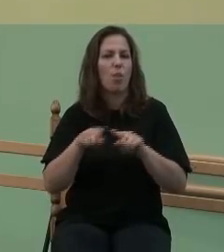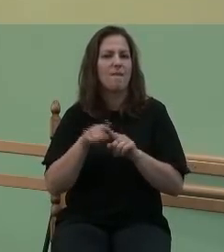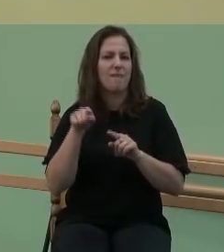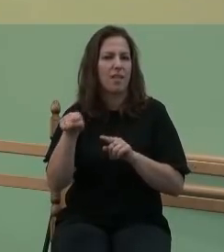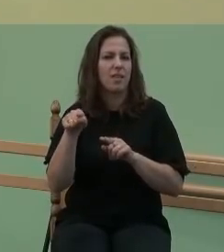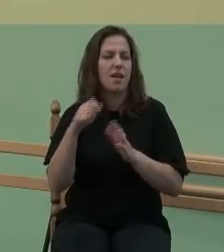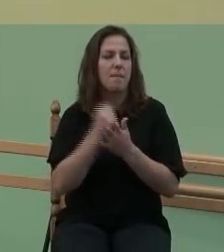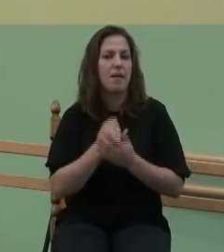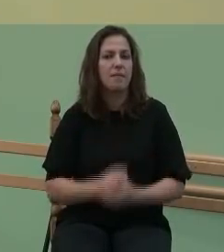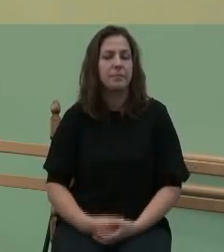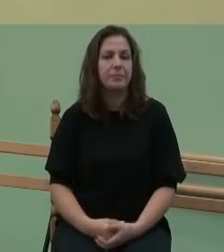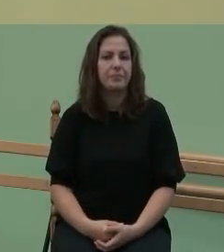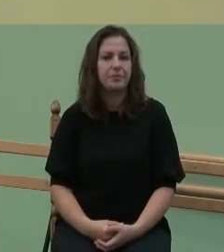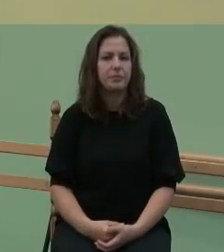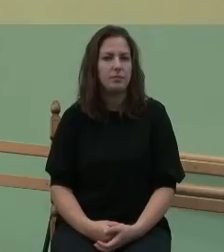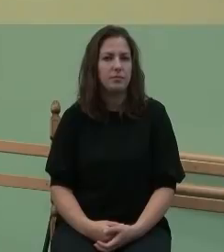interpretacji prawa.